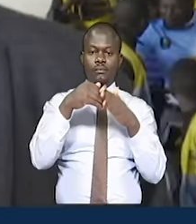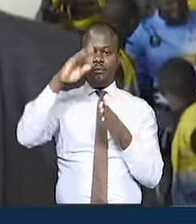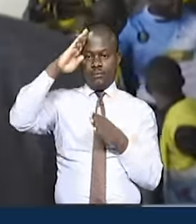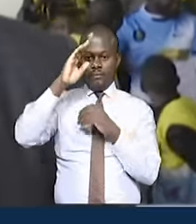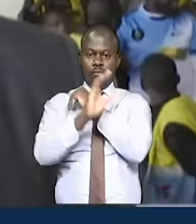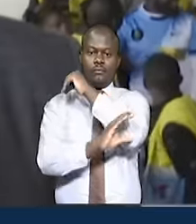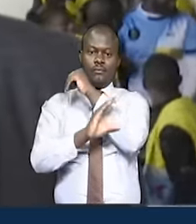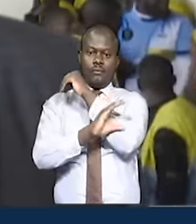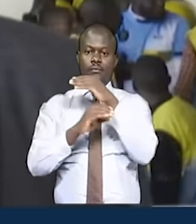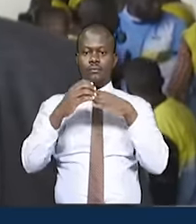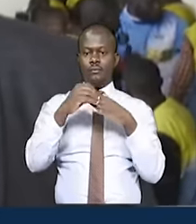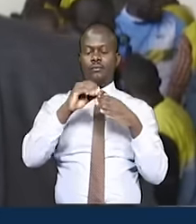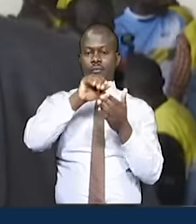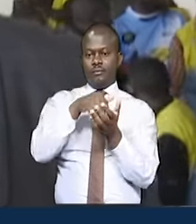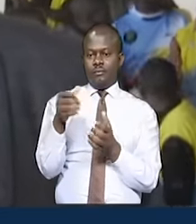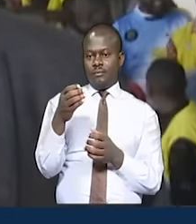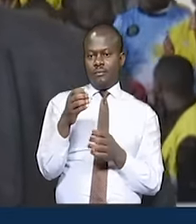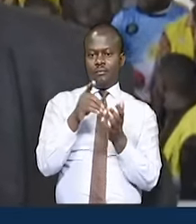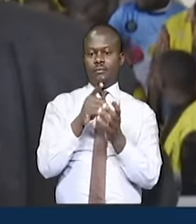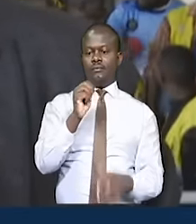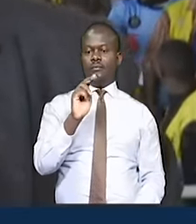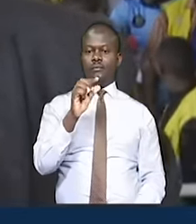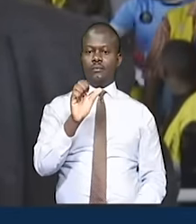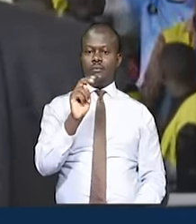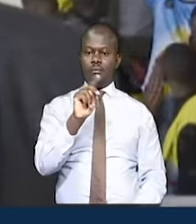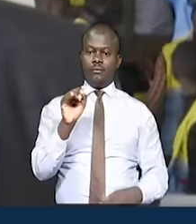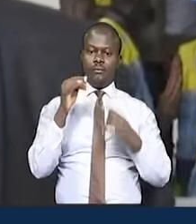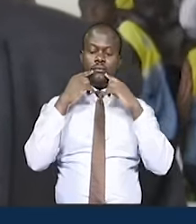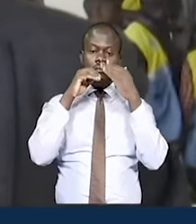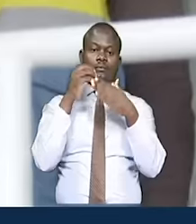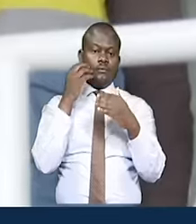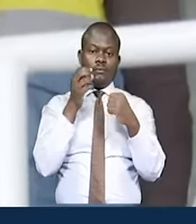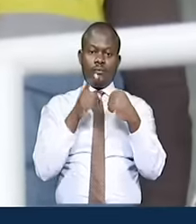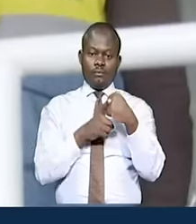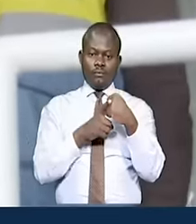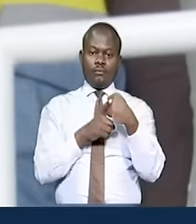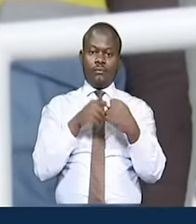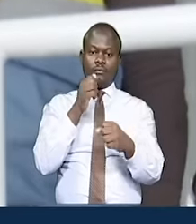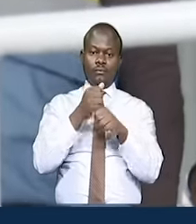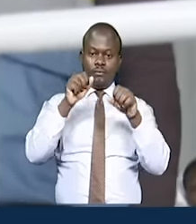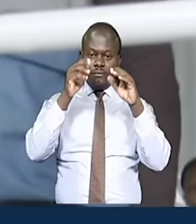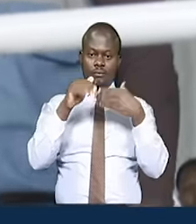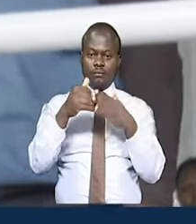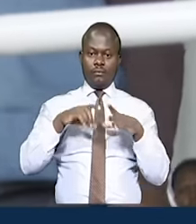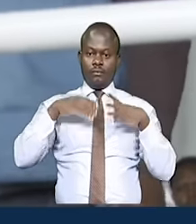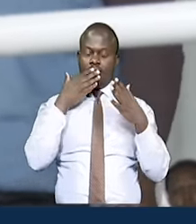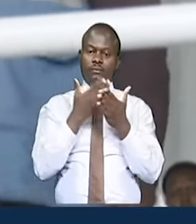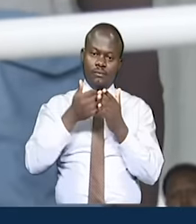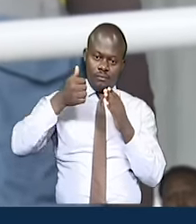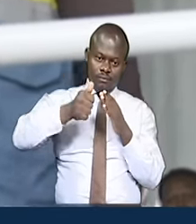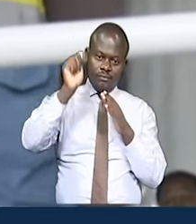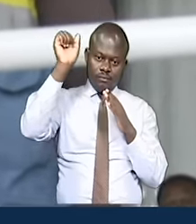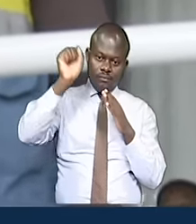y'igihugu. Umuyobozi w'ikigo cy'amakoperative Dr. Mugenzi Patrice avuga ko mu mezi atandatu gusa imikorere y'abamotari n'imibereho myiza yabo